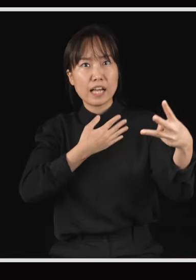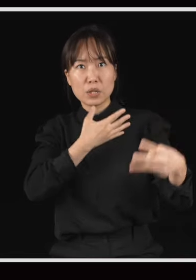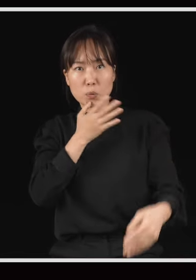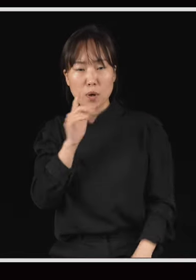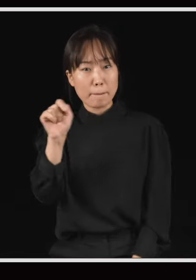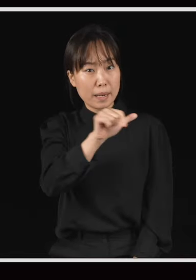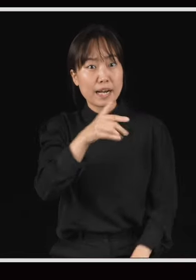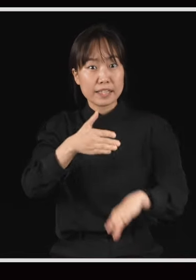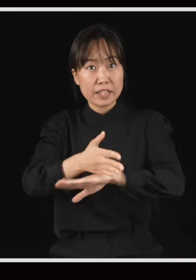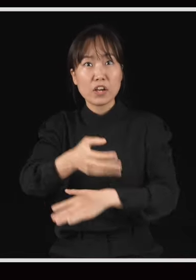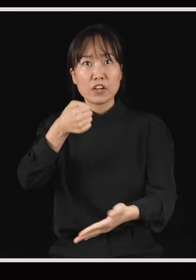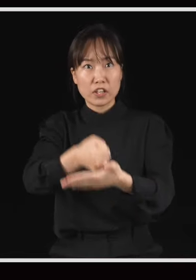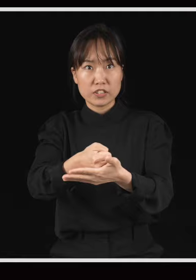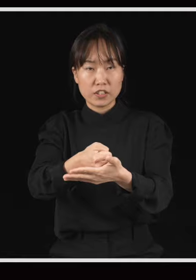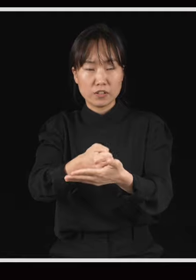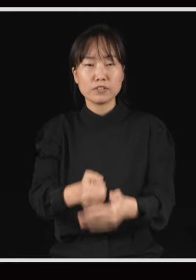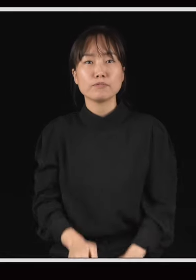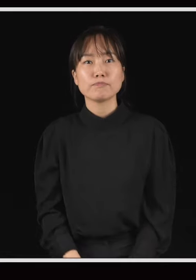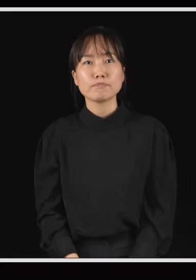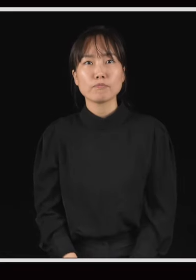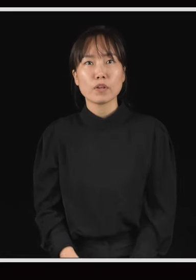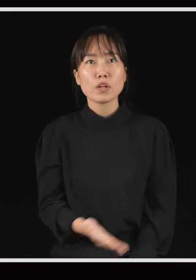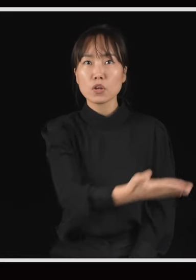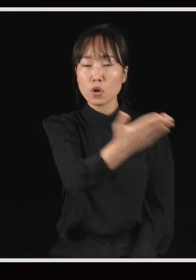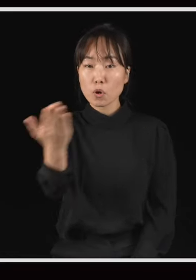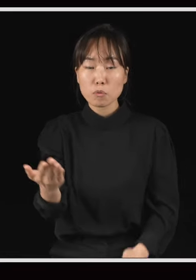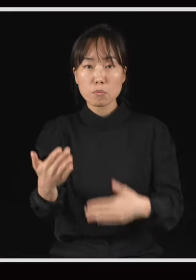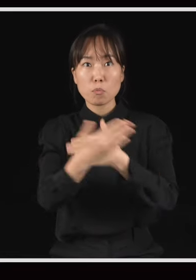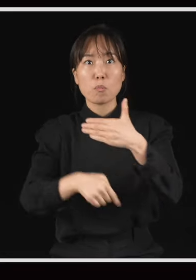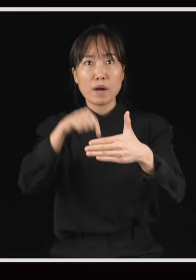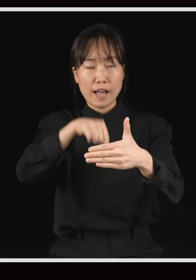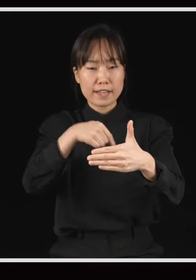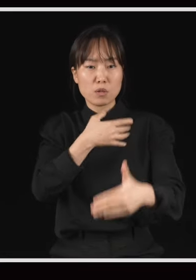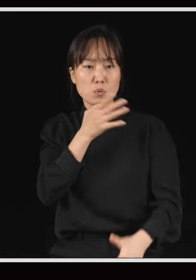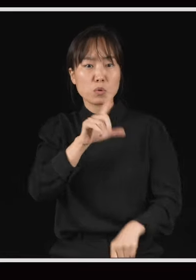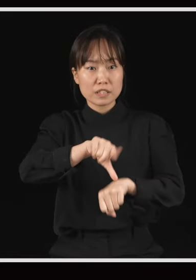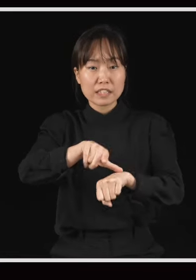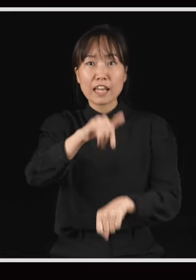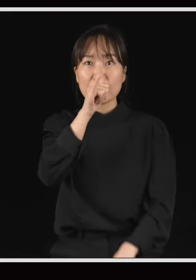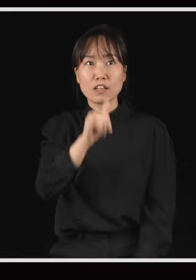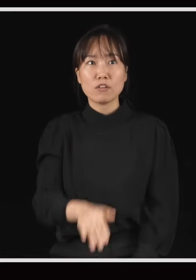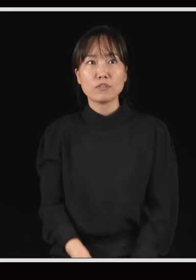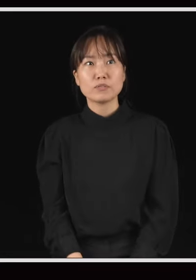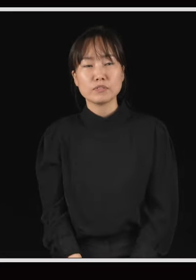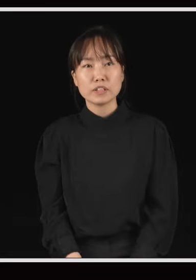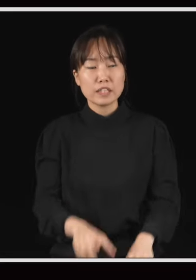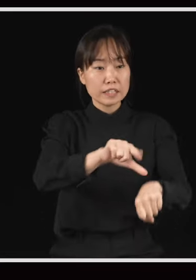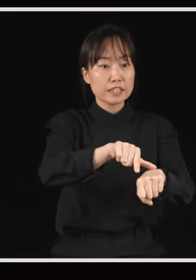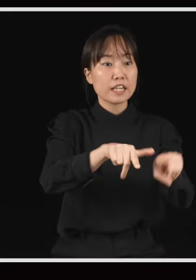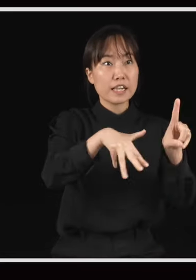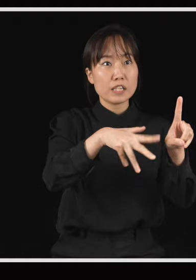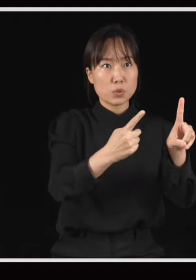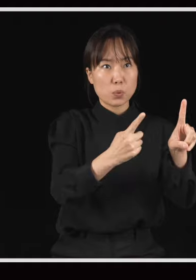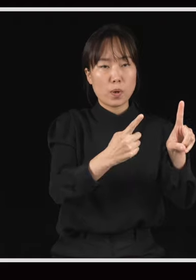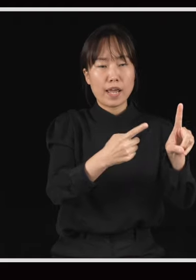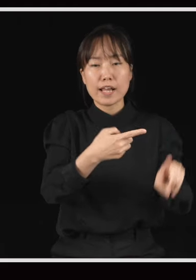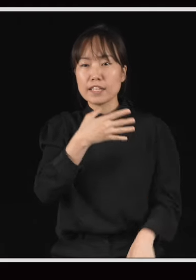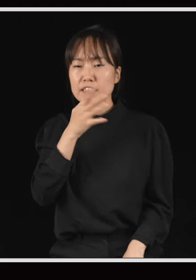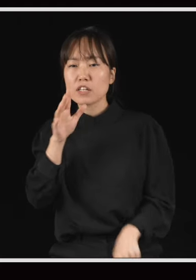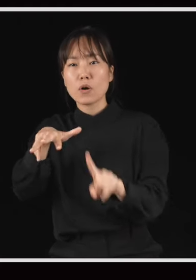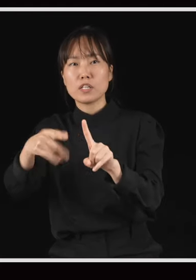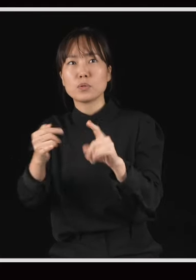결정합니다. 그래서 여기 계신 모든 분들의 몸속에는 노화 시계가 지금도 가고 있어요. 어떤 분들은 1초에